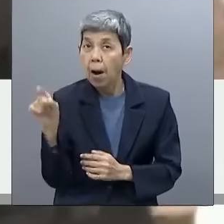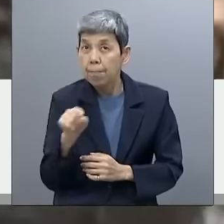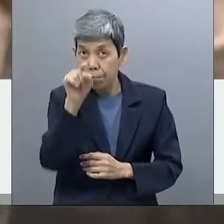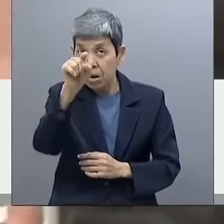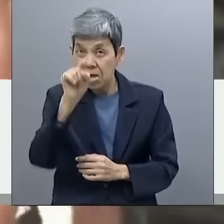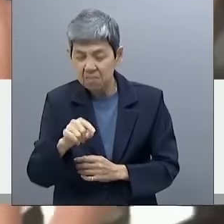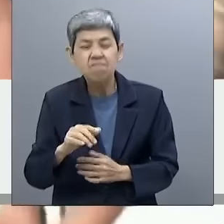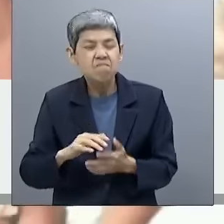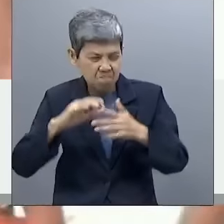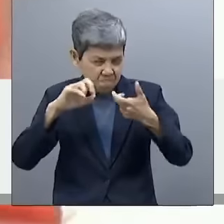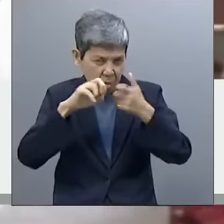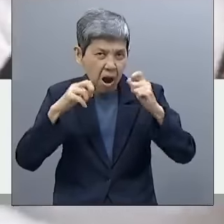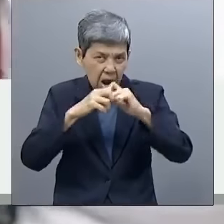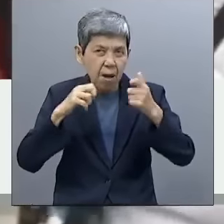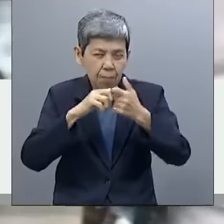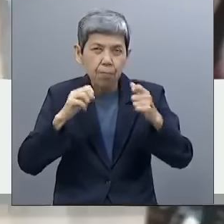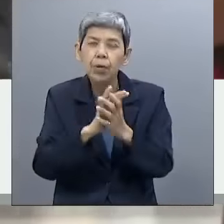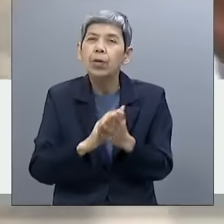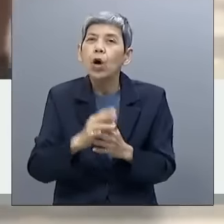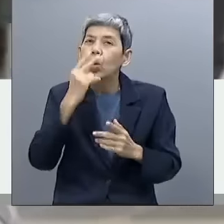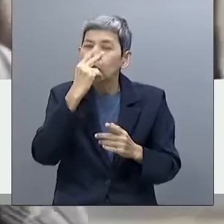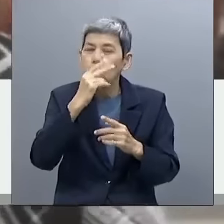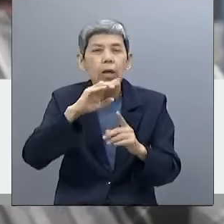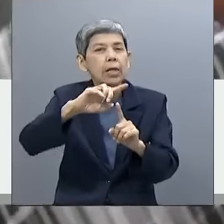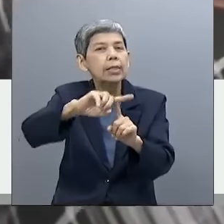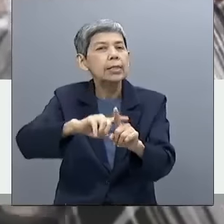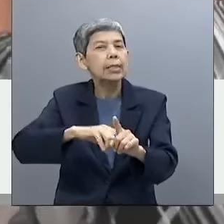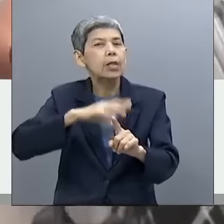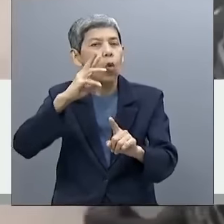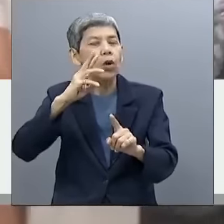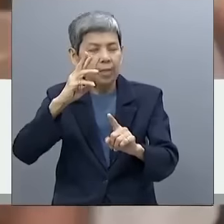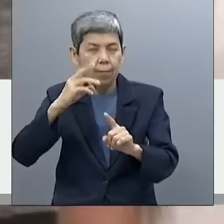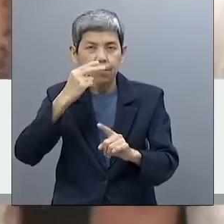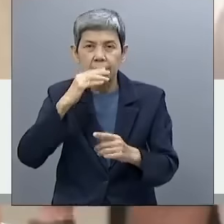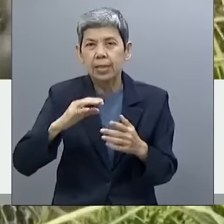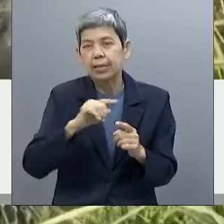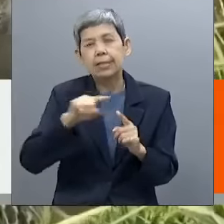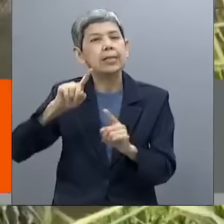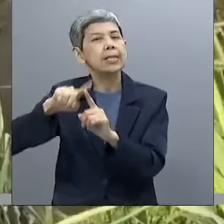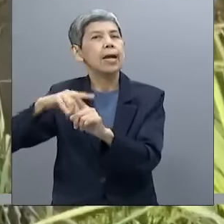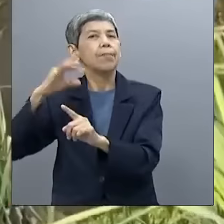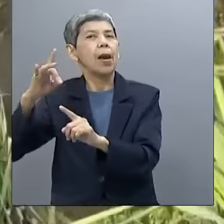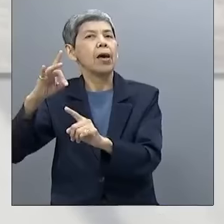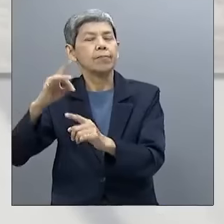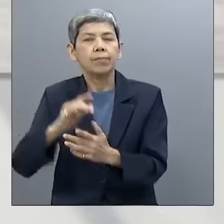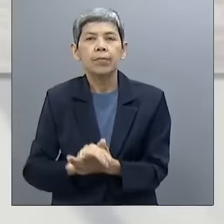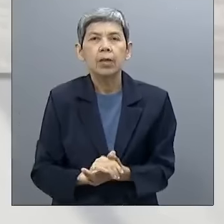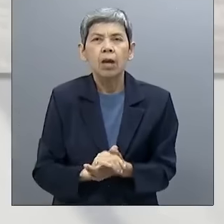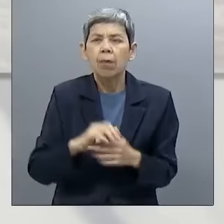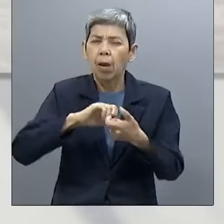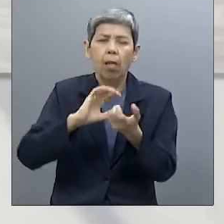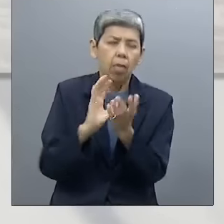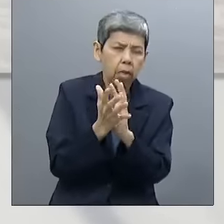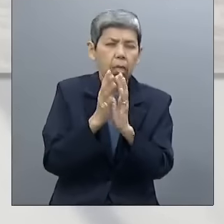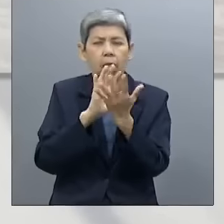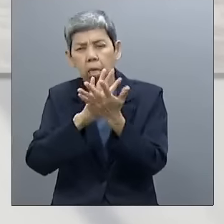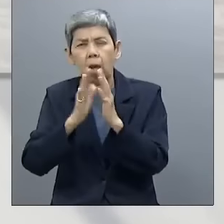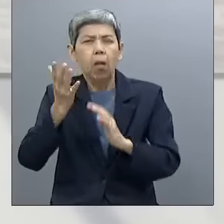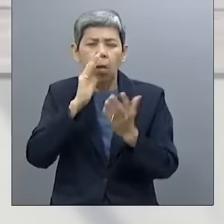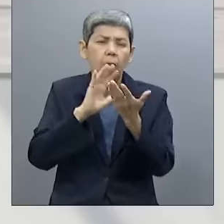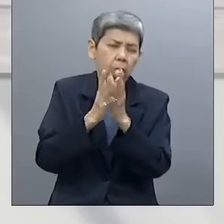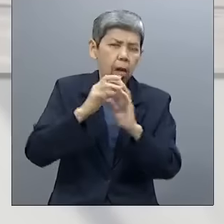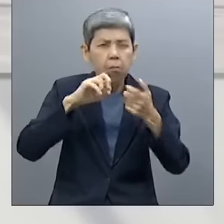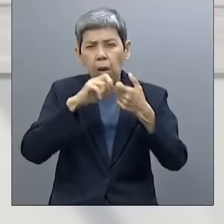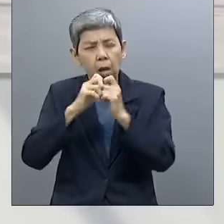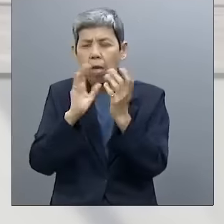ที่ที่จะเกิดภาวะลานินญ่าในช่วงเดือนมิถุนายนถึงสิงหาคมค่ะคุณผู้ชมความปั่นป่วนของสภาพอากาศที่มันเกิดขึ้นณ